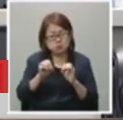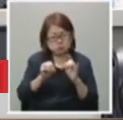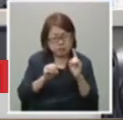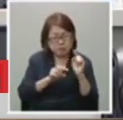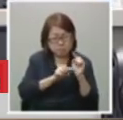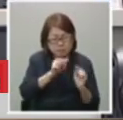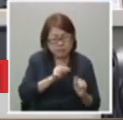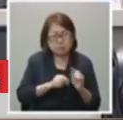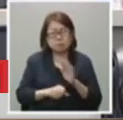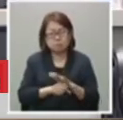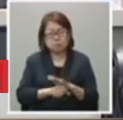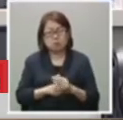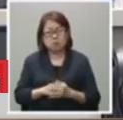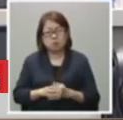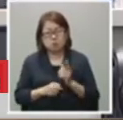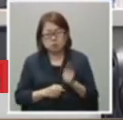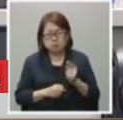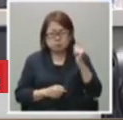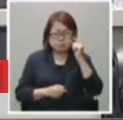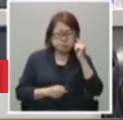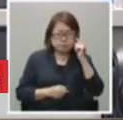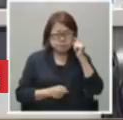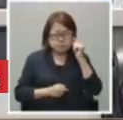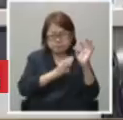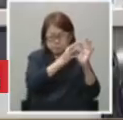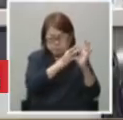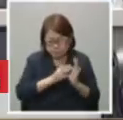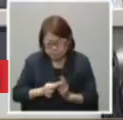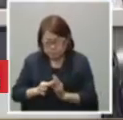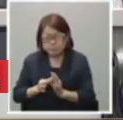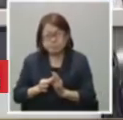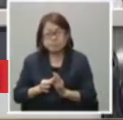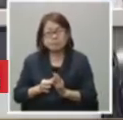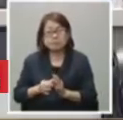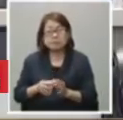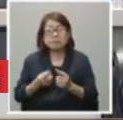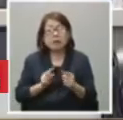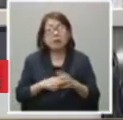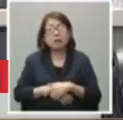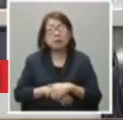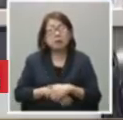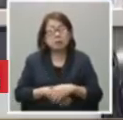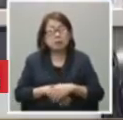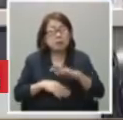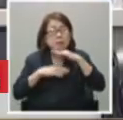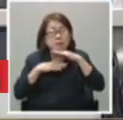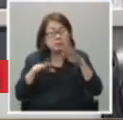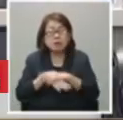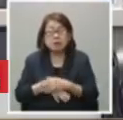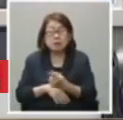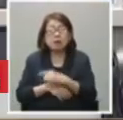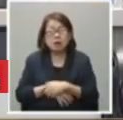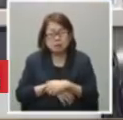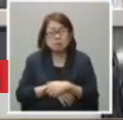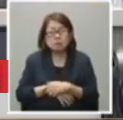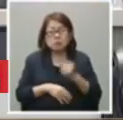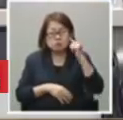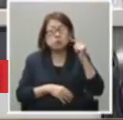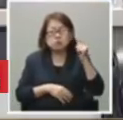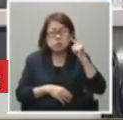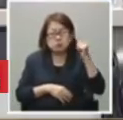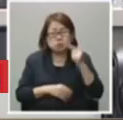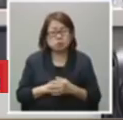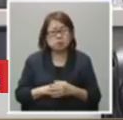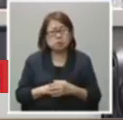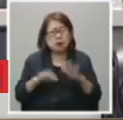0.001% ท่านจะได้ใช้ศักยภาพในความรู้ของท่านไม่ใช่อับดุลครับถามอะไรตอบได้อับดุลเอ้ยหญิงรู้จักลูกไม่